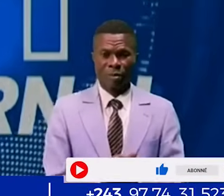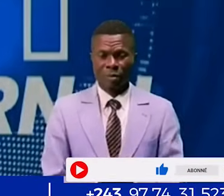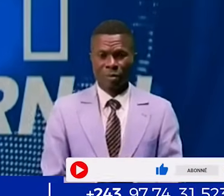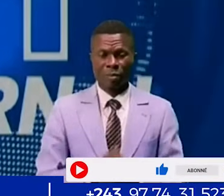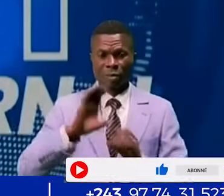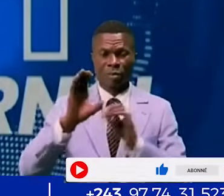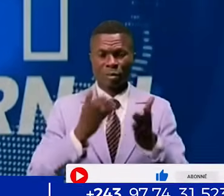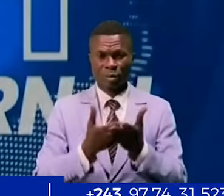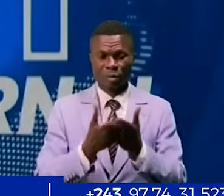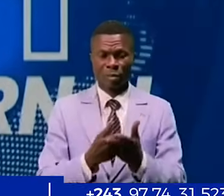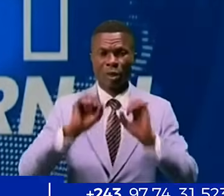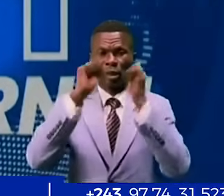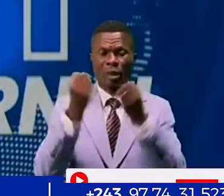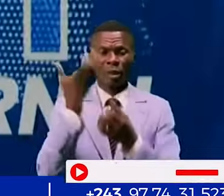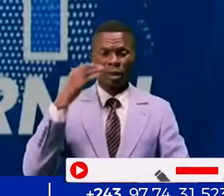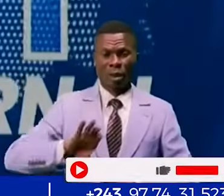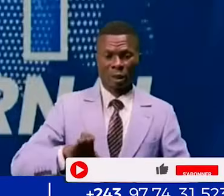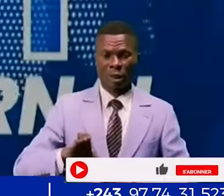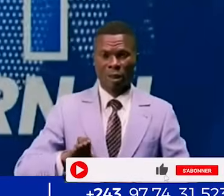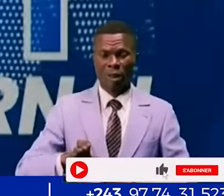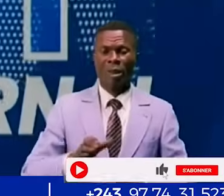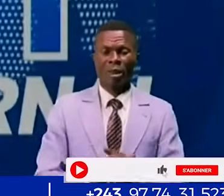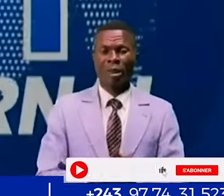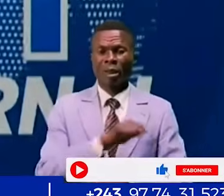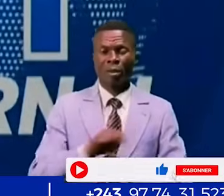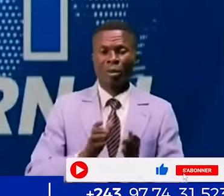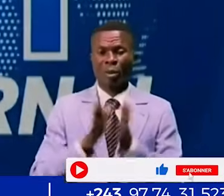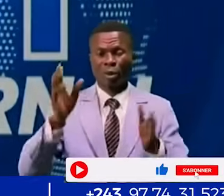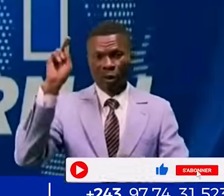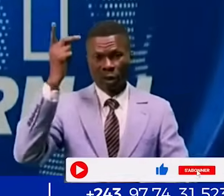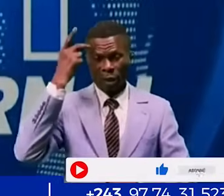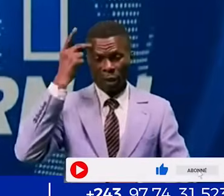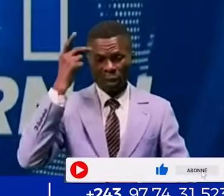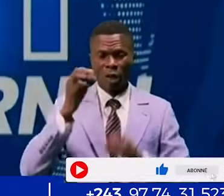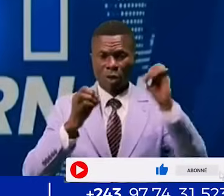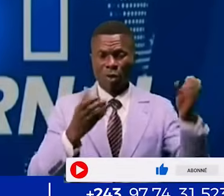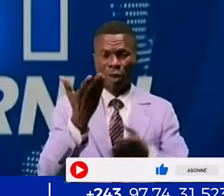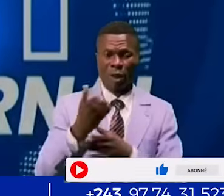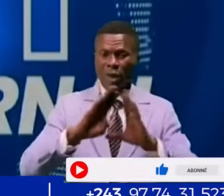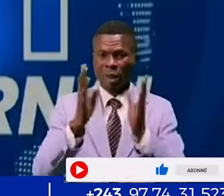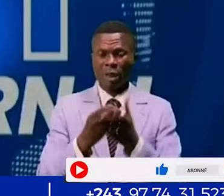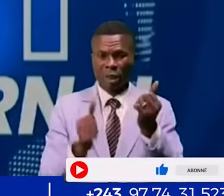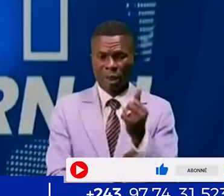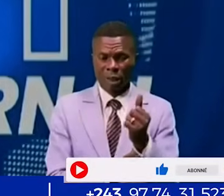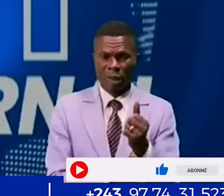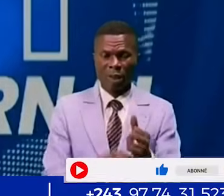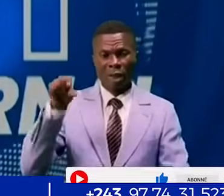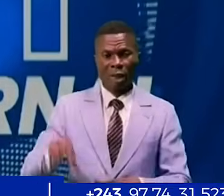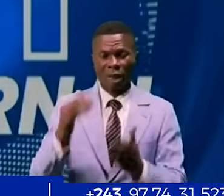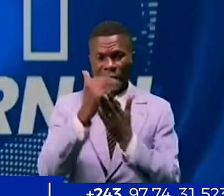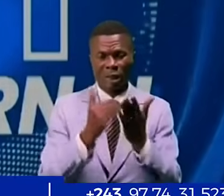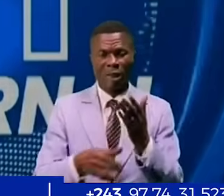Et c'est communiqué de la Régie des Eaux. La Régie des Eaux SA, Direction Générale de Kinshasa Ouest, informe ses abonnés de Montfleury, de